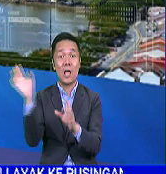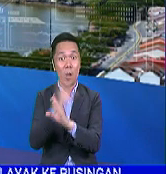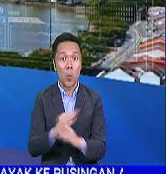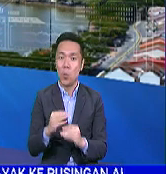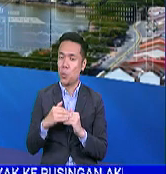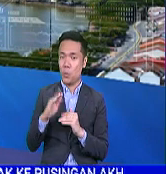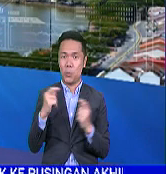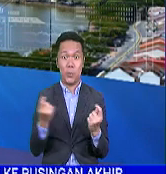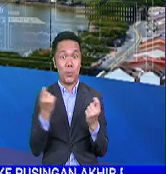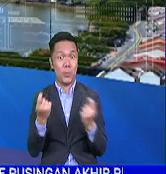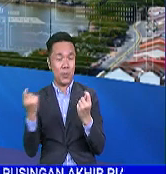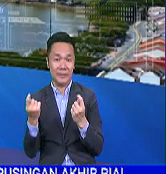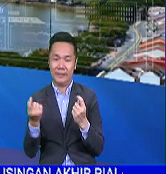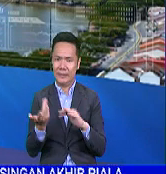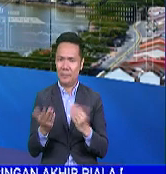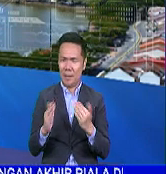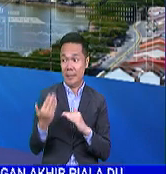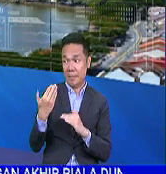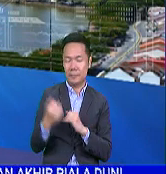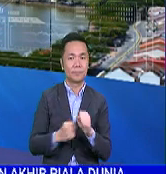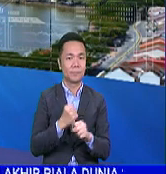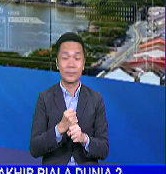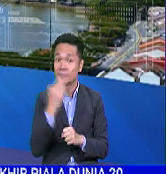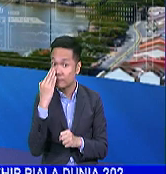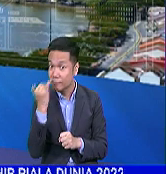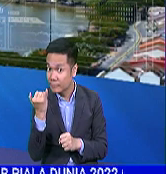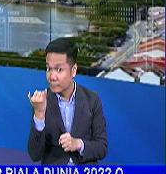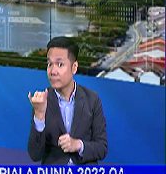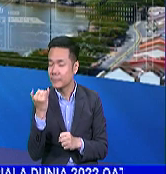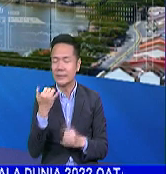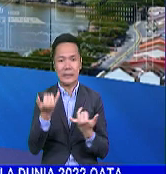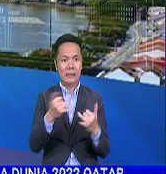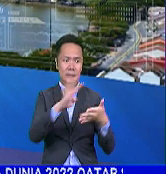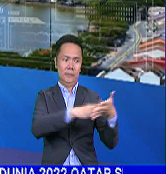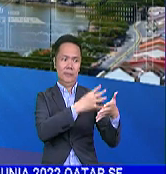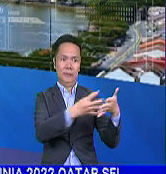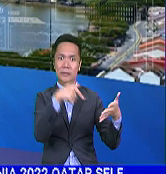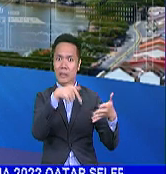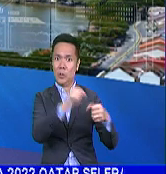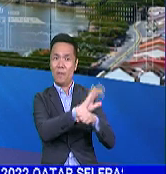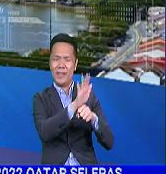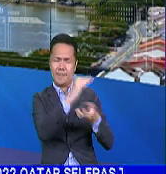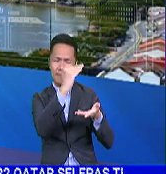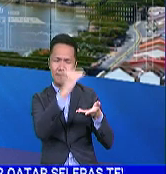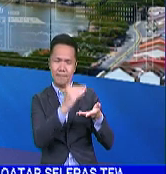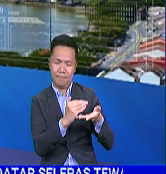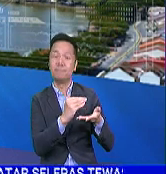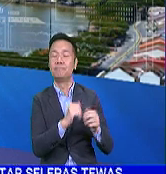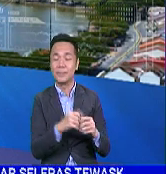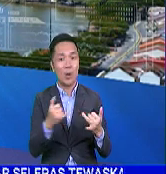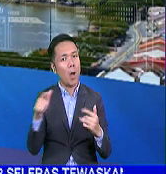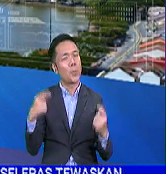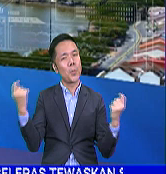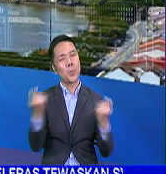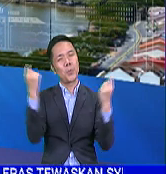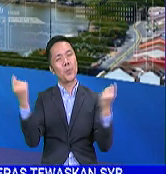meriah berbanding tempoh pandemik sebelum ini dengan melihat perkembangan jumlah kes COVID-19 yang rendah. Ia membolehkan perayaan